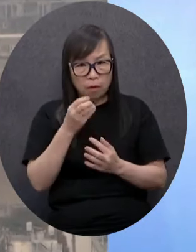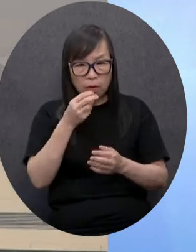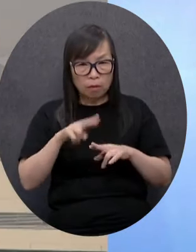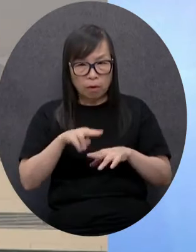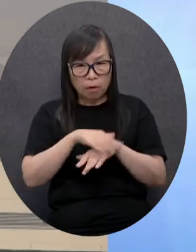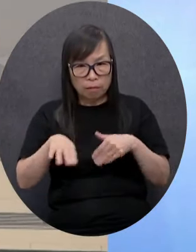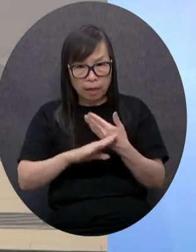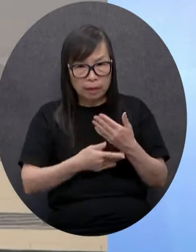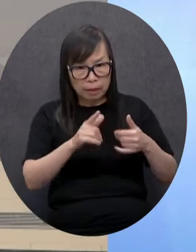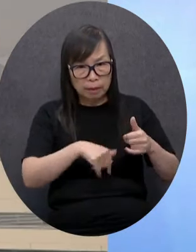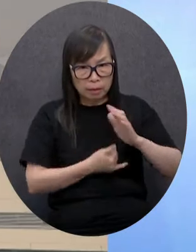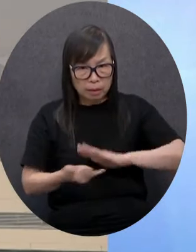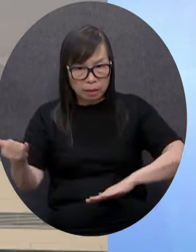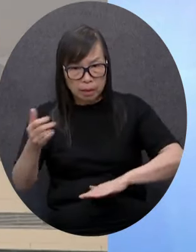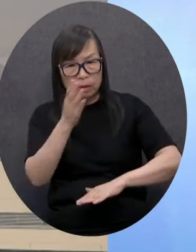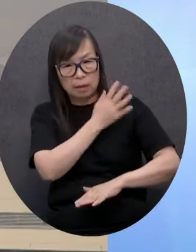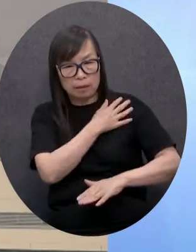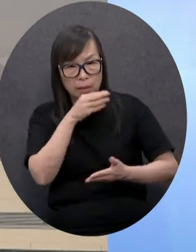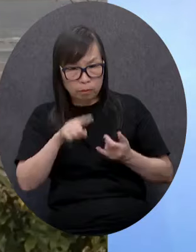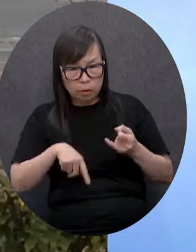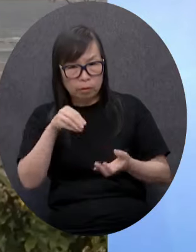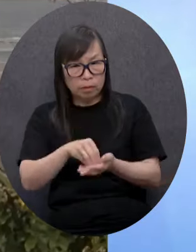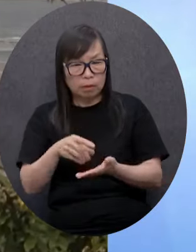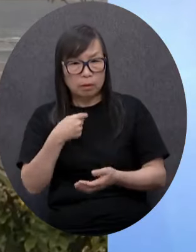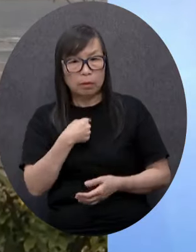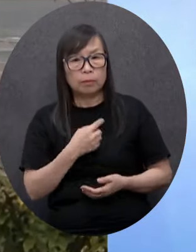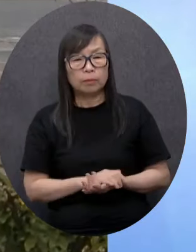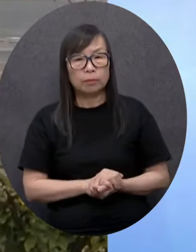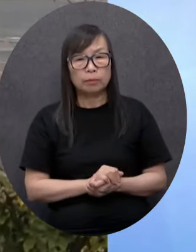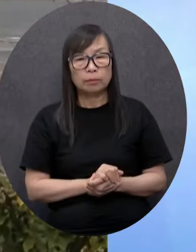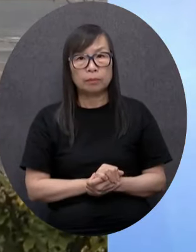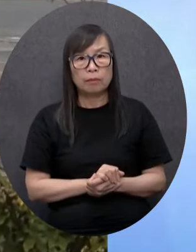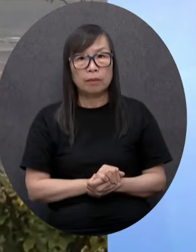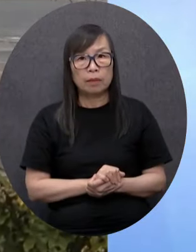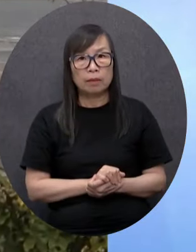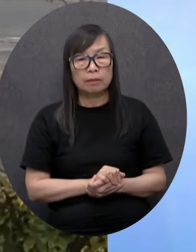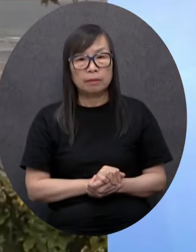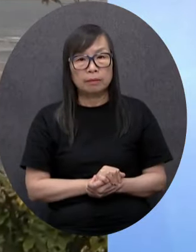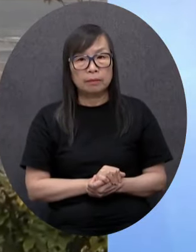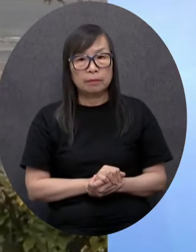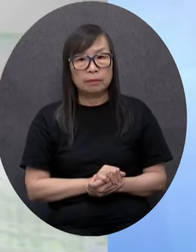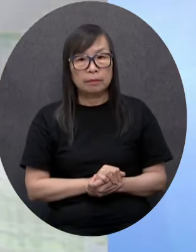人士，表明潛逃需要承擔後果。香港電台記者劉景輝報導。